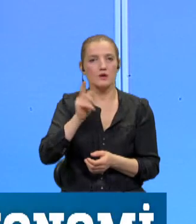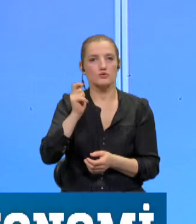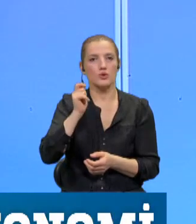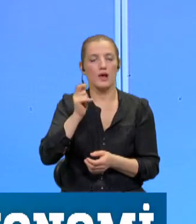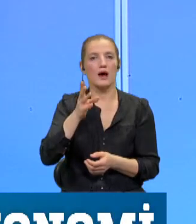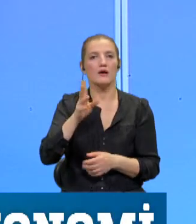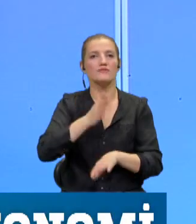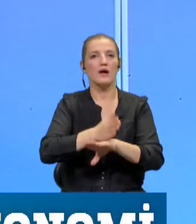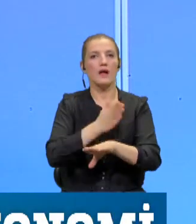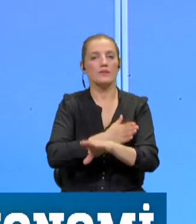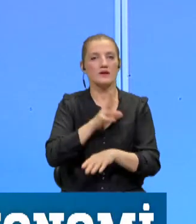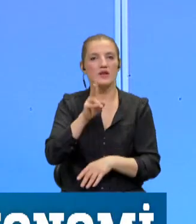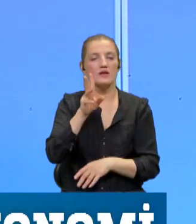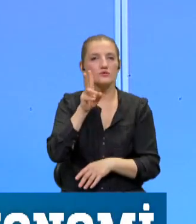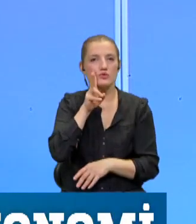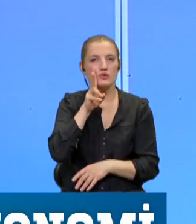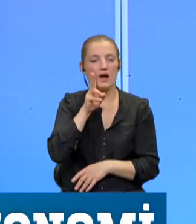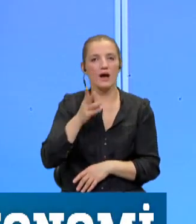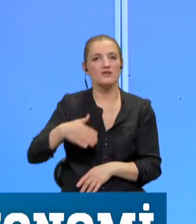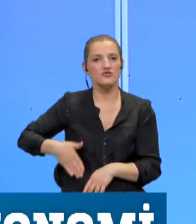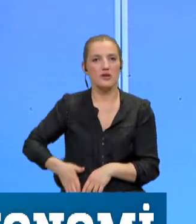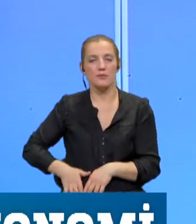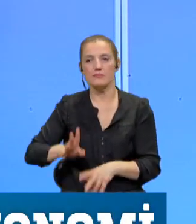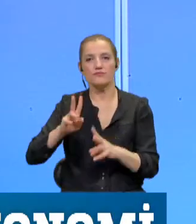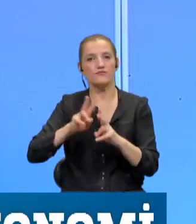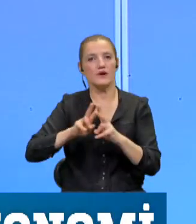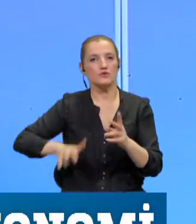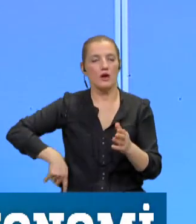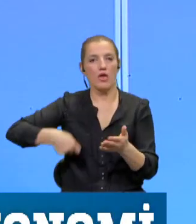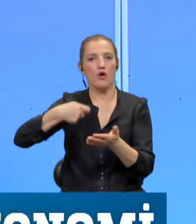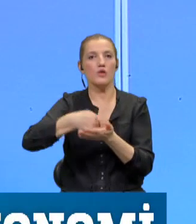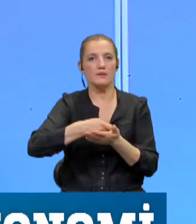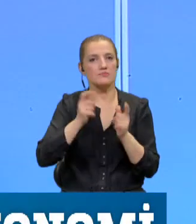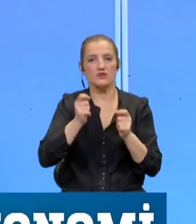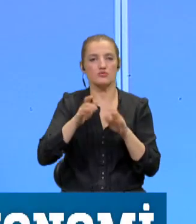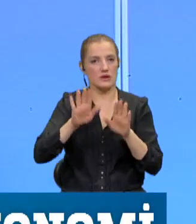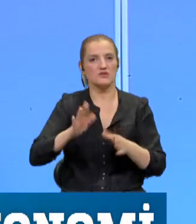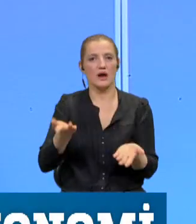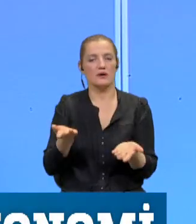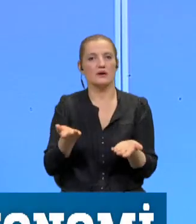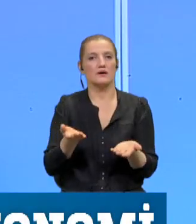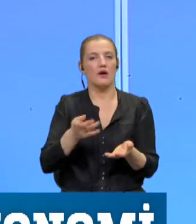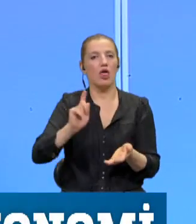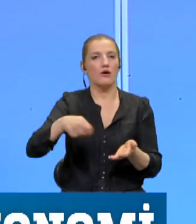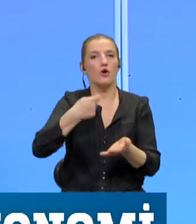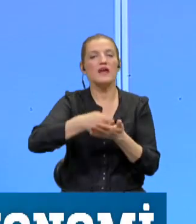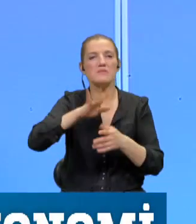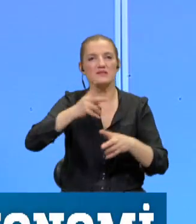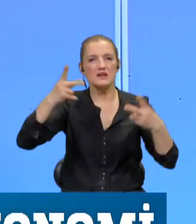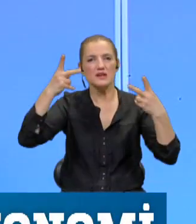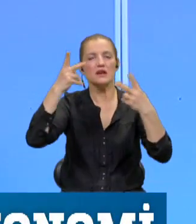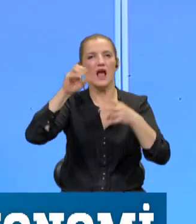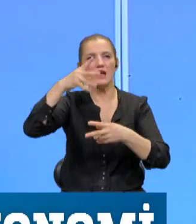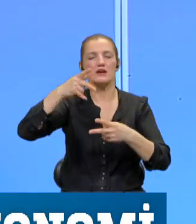vatandaş Eninde sonunda gidecek cebine elini atacak o faturayı ödemek zorunda kalacak ödeyemezsem Çünkü kesiyorlar